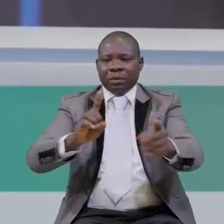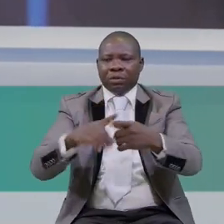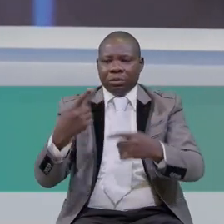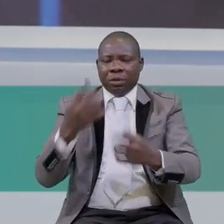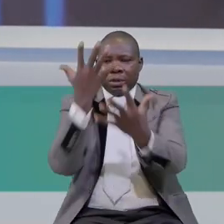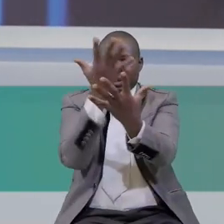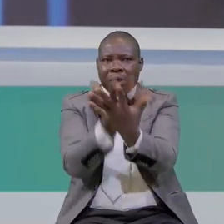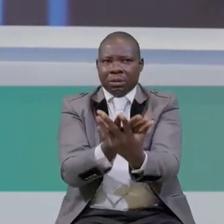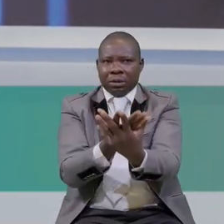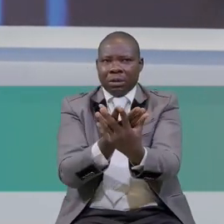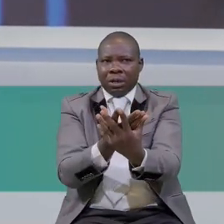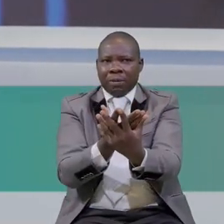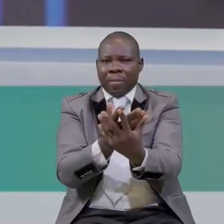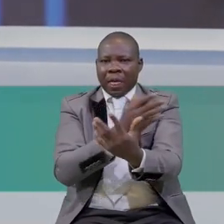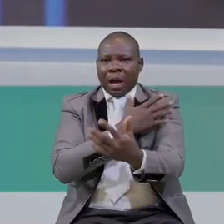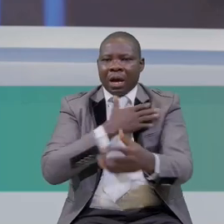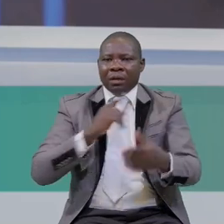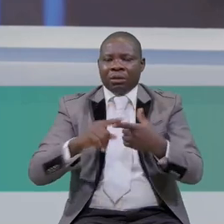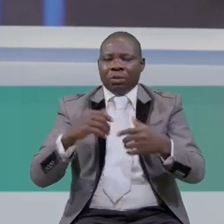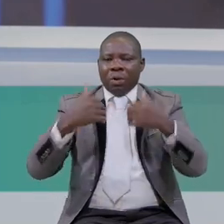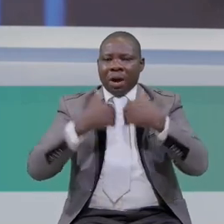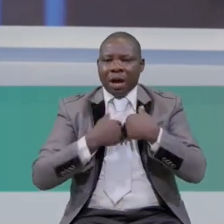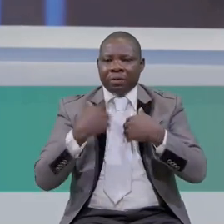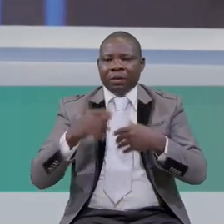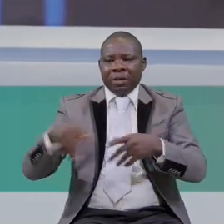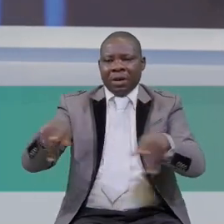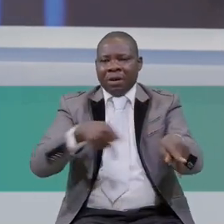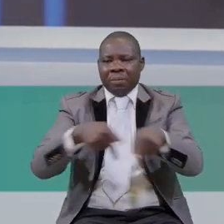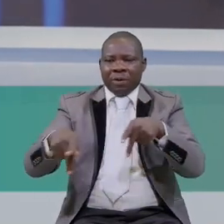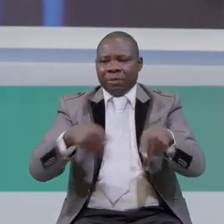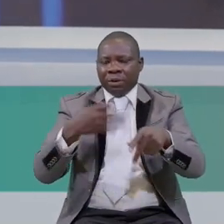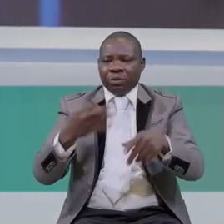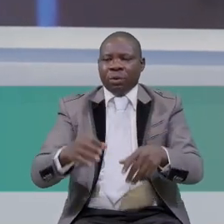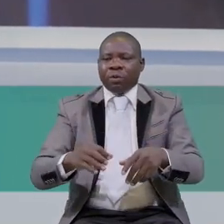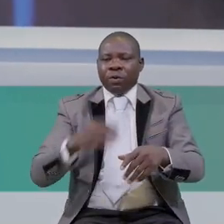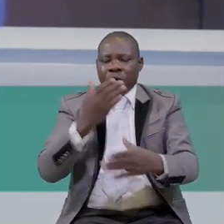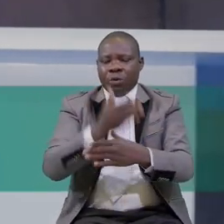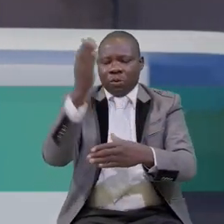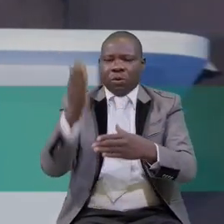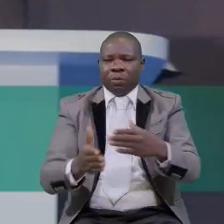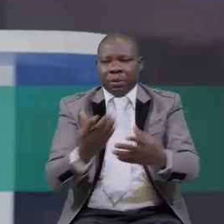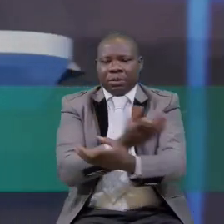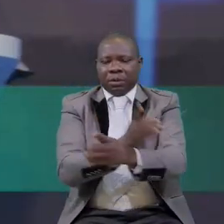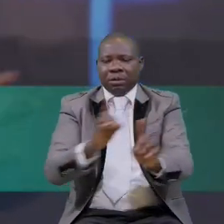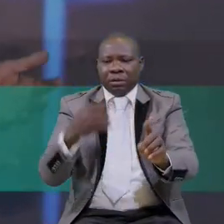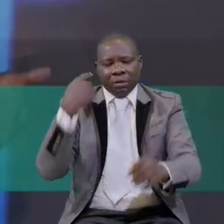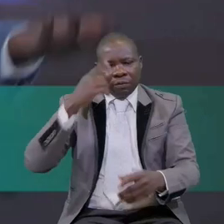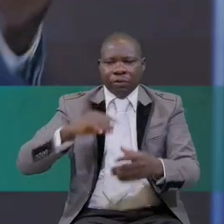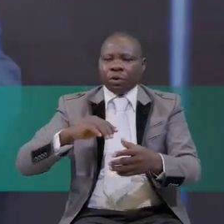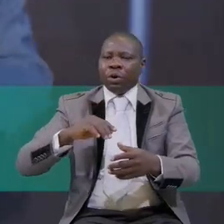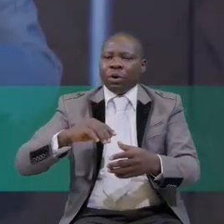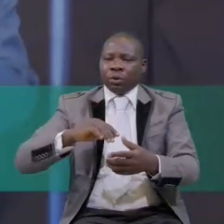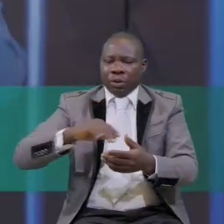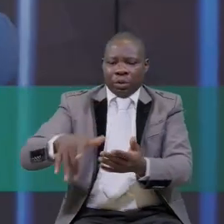captifs. Pour que nous puissions avoir la délivrance totale pour ceux qui sont